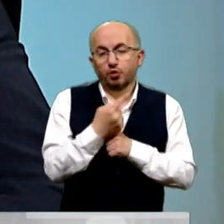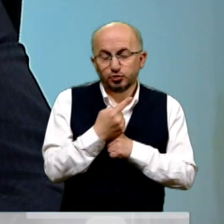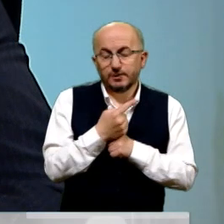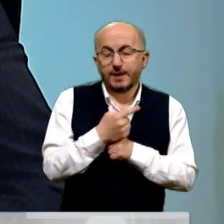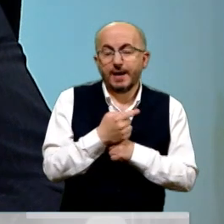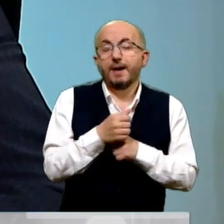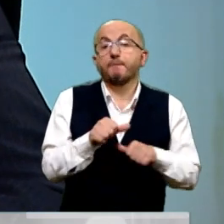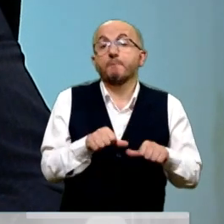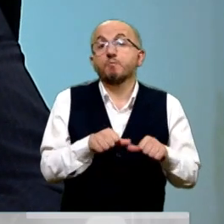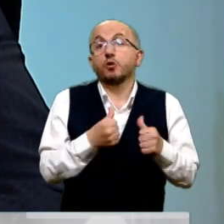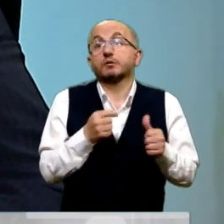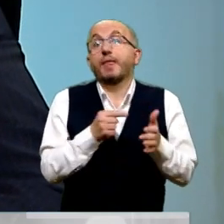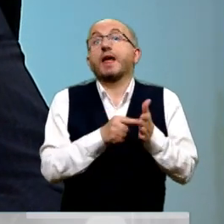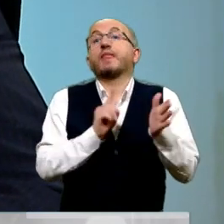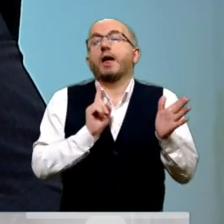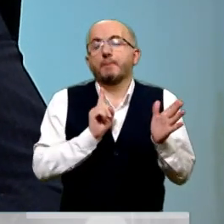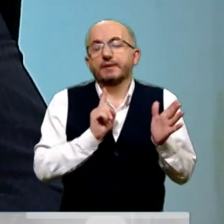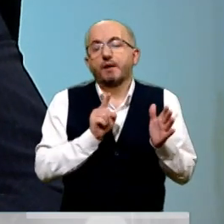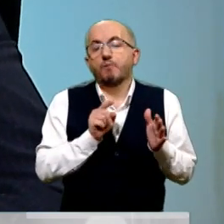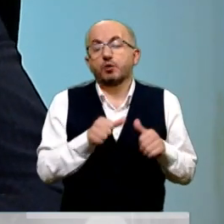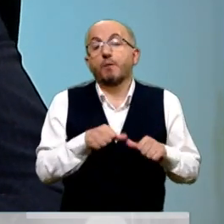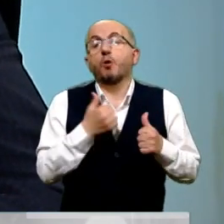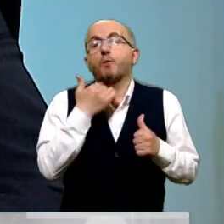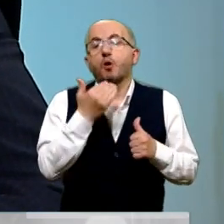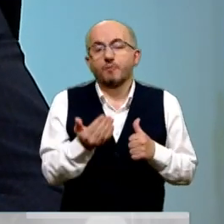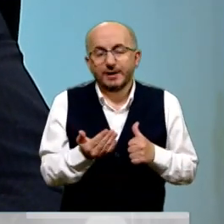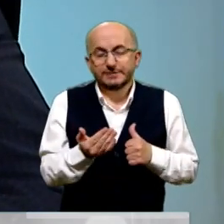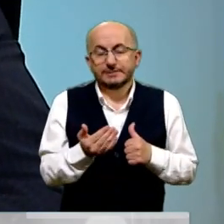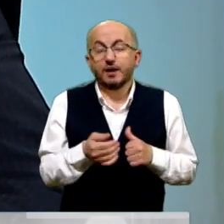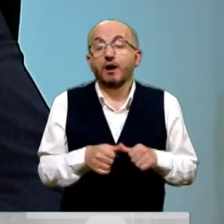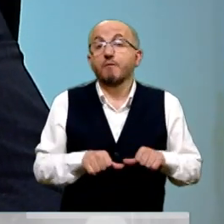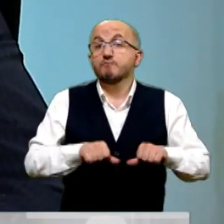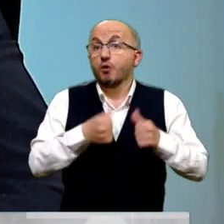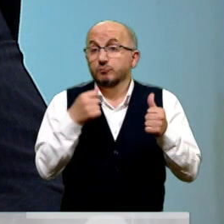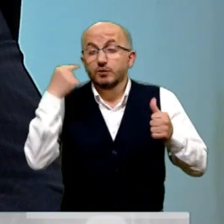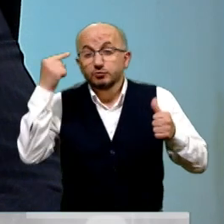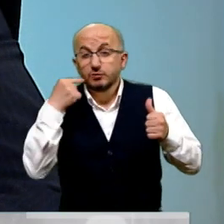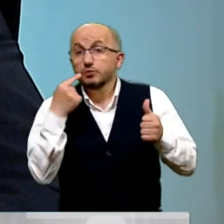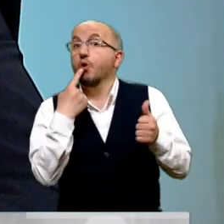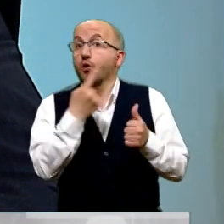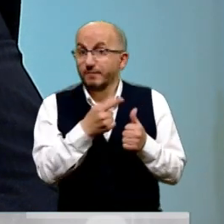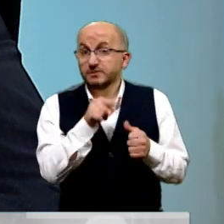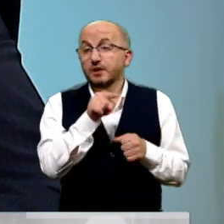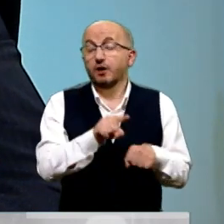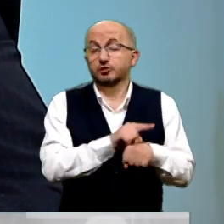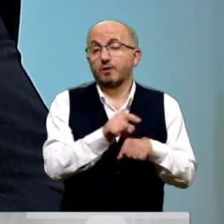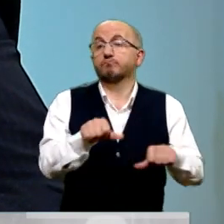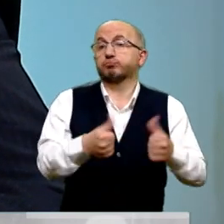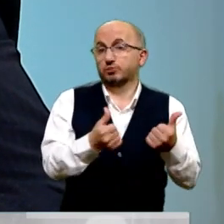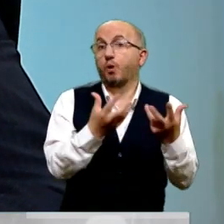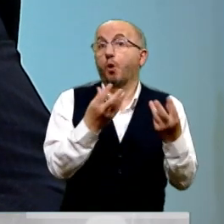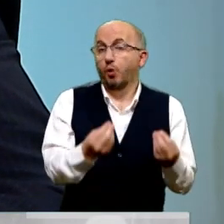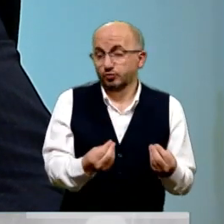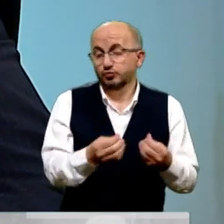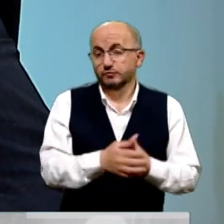Yani boşamayı kastetmemişse bu bir boşama değildir boşamayı kastetmişse o zaman bu bir boşamadır